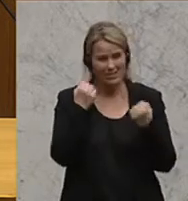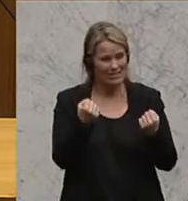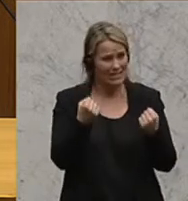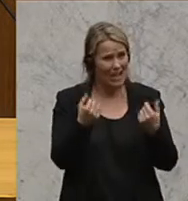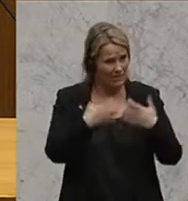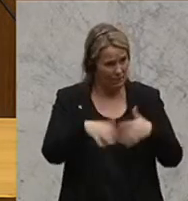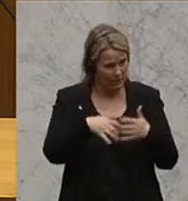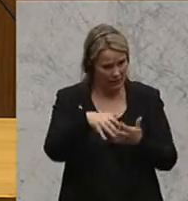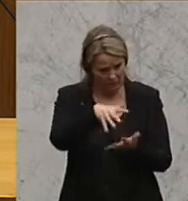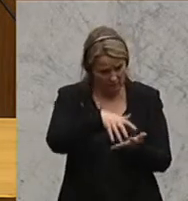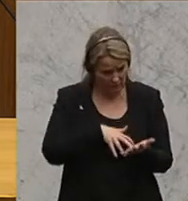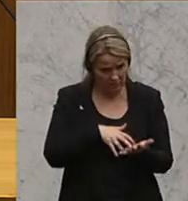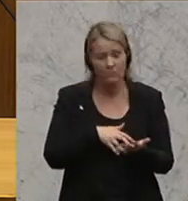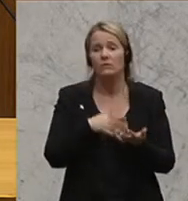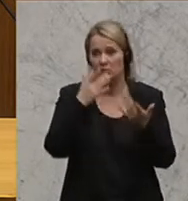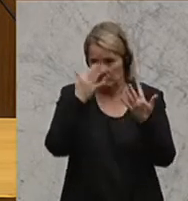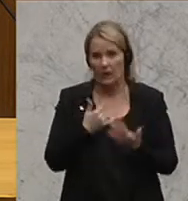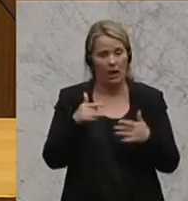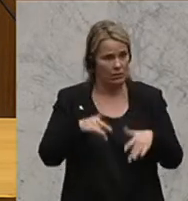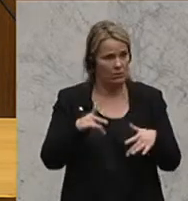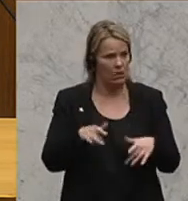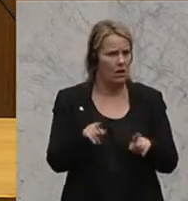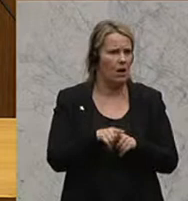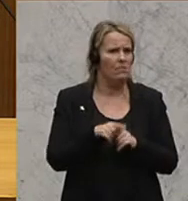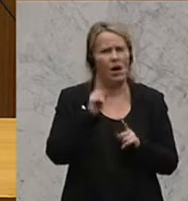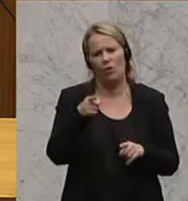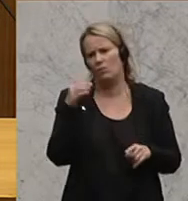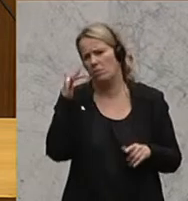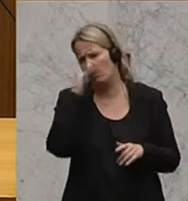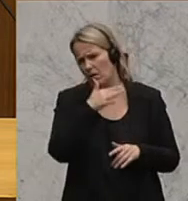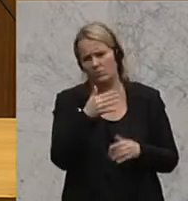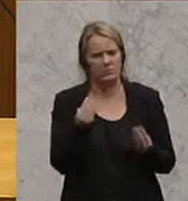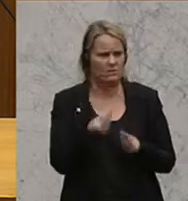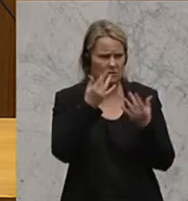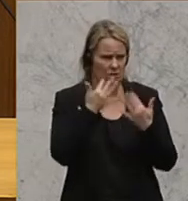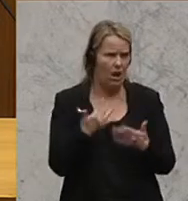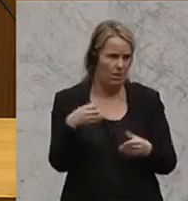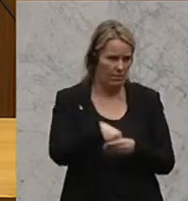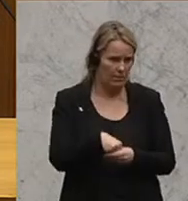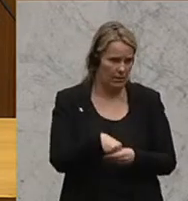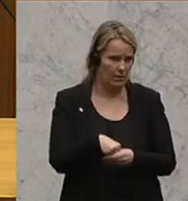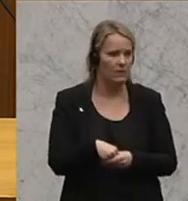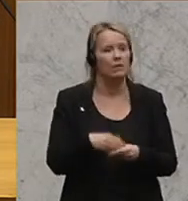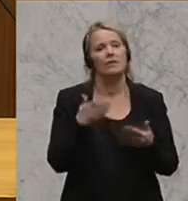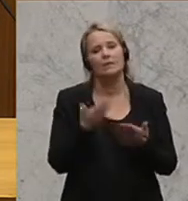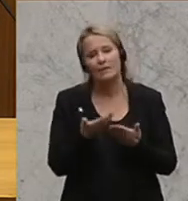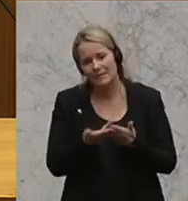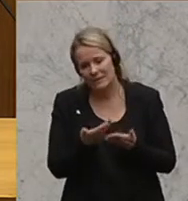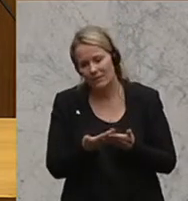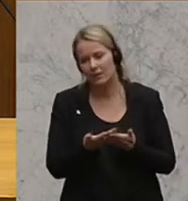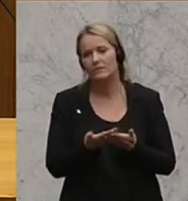anschauen, dann haben wir dort zwar Zahlen, aber es sind auch Bagatelldelikte in diesen Zahlen darunter. Deshalb macht es